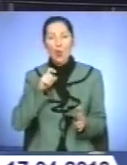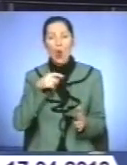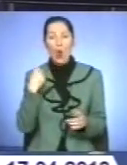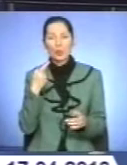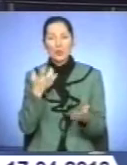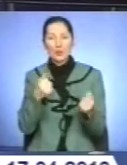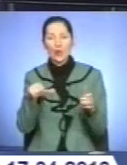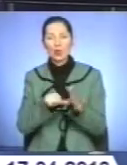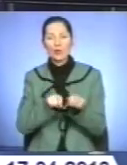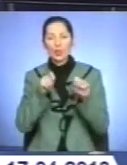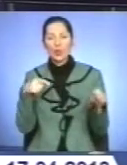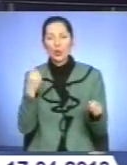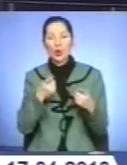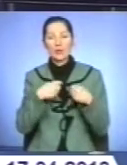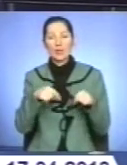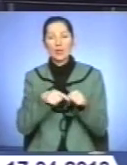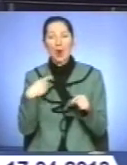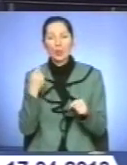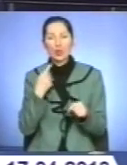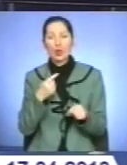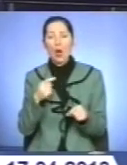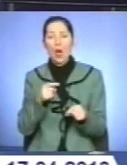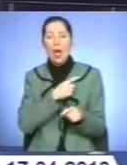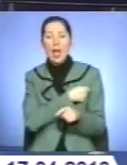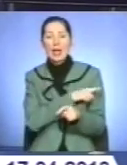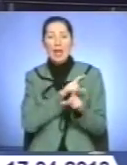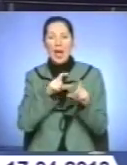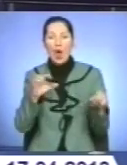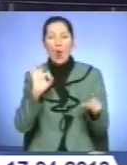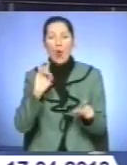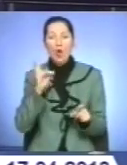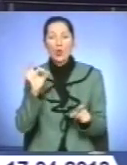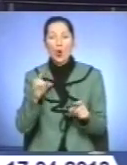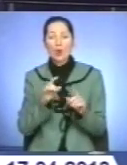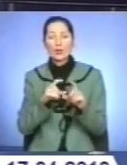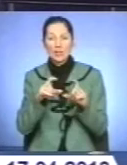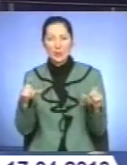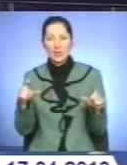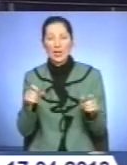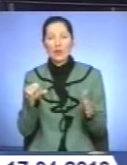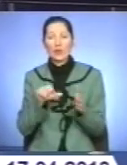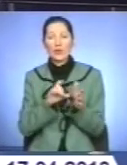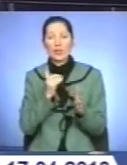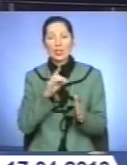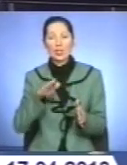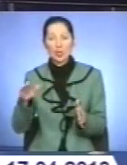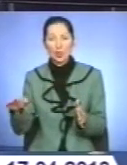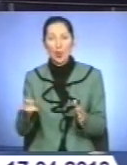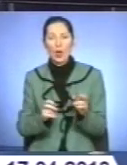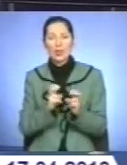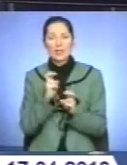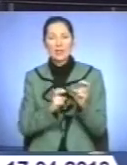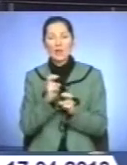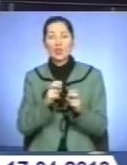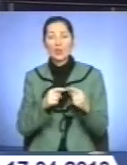з відділень обласного клінічного онкодиспансеру, відвідав дитячий садок, завод із виробництва пелетів, а також ознайомився з